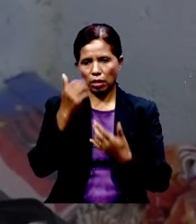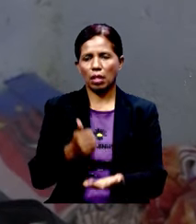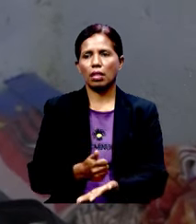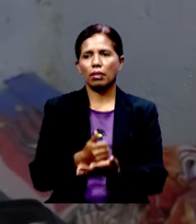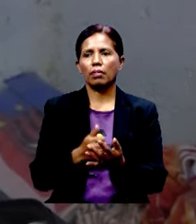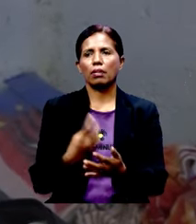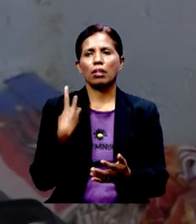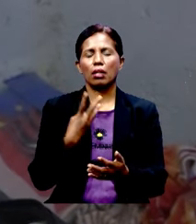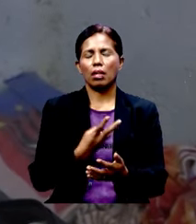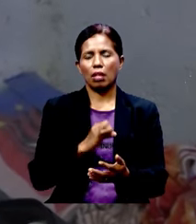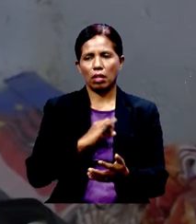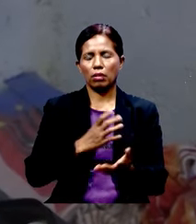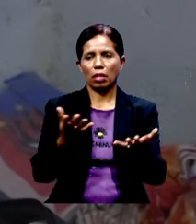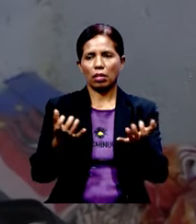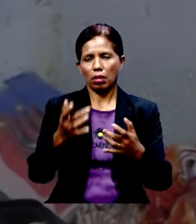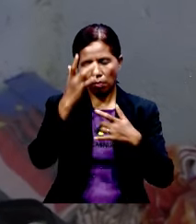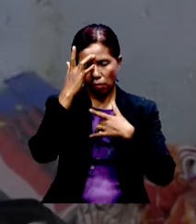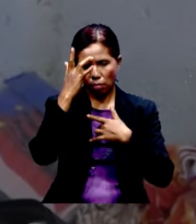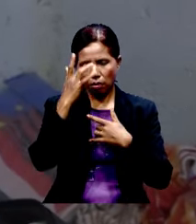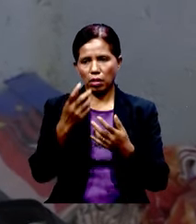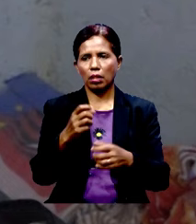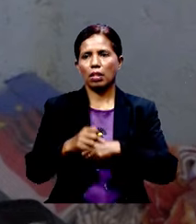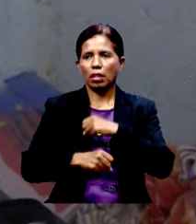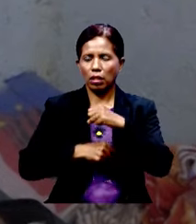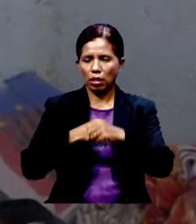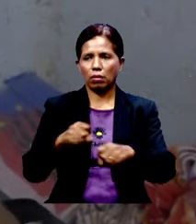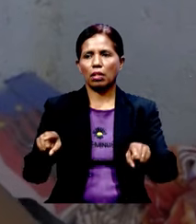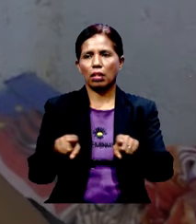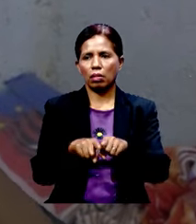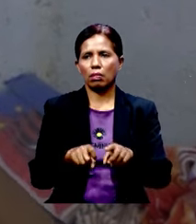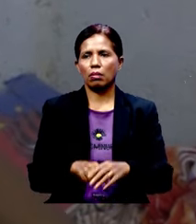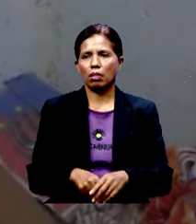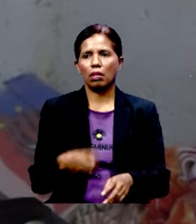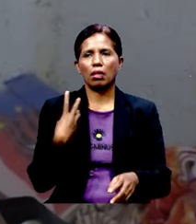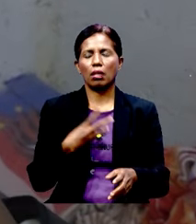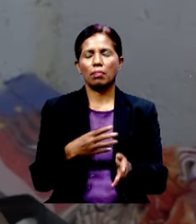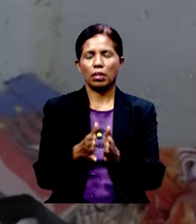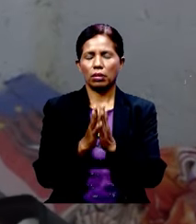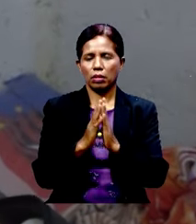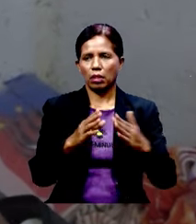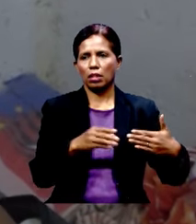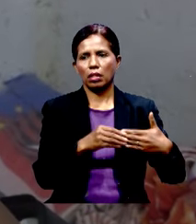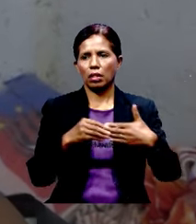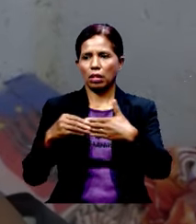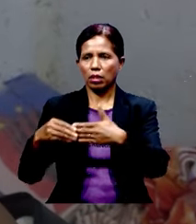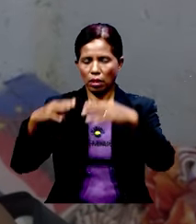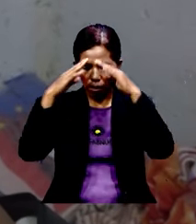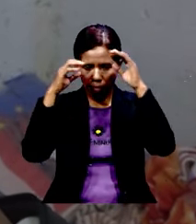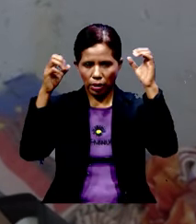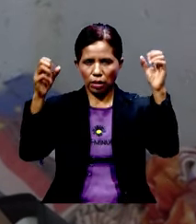Ne hakarak ne dian moras na terus kane kasane, e husu ba na yulu. Na e